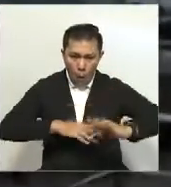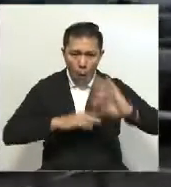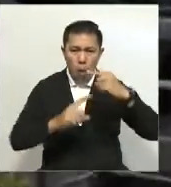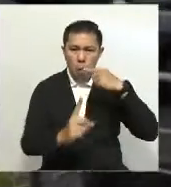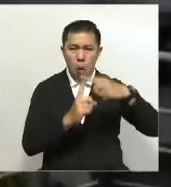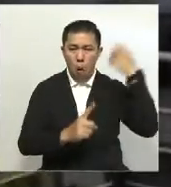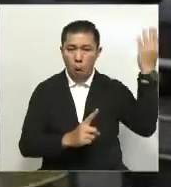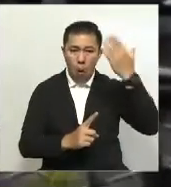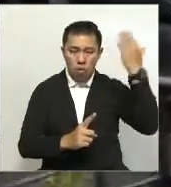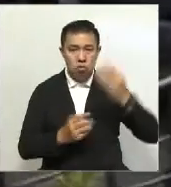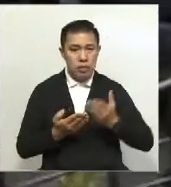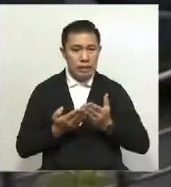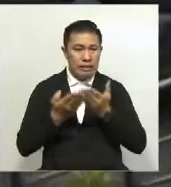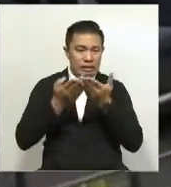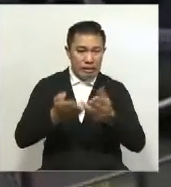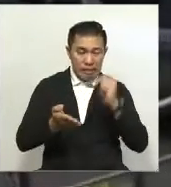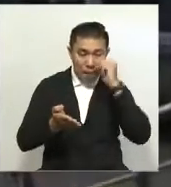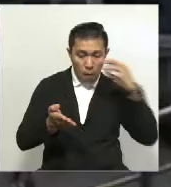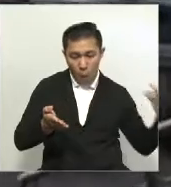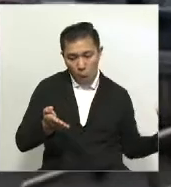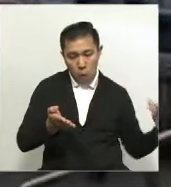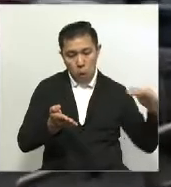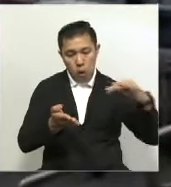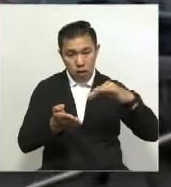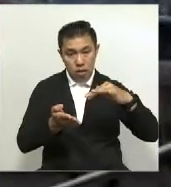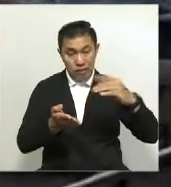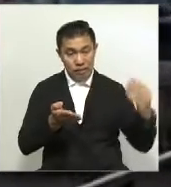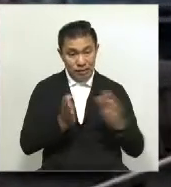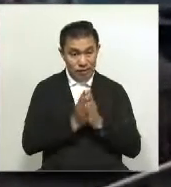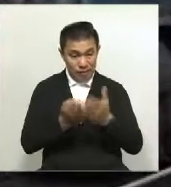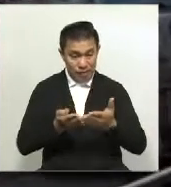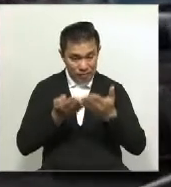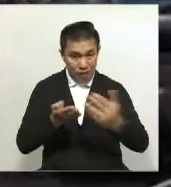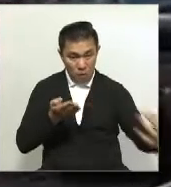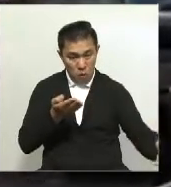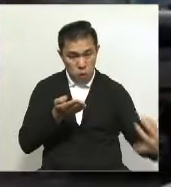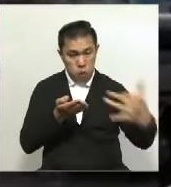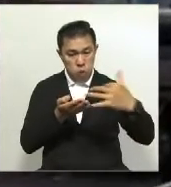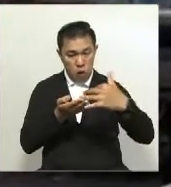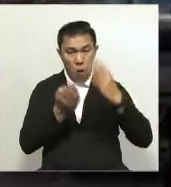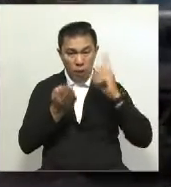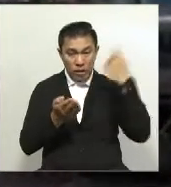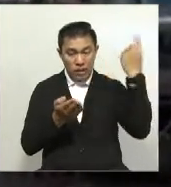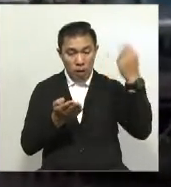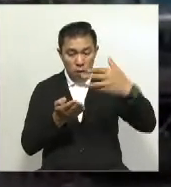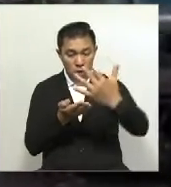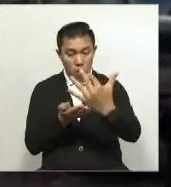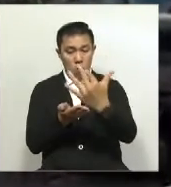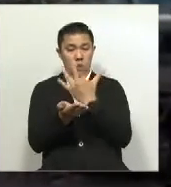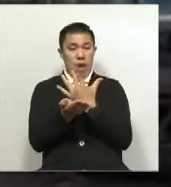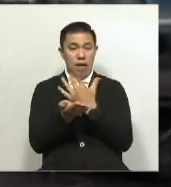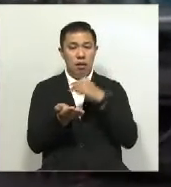รงฉับพลันทําให้คลื่นนั้นซัดน้ําเข้ามาทางด้านของหัวเรือแล้วก็นักท่องเที่ยวนั้นก็เลยเฮไปทางด้านของท้ายเ